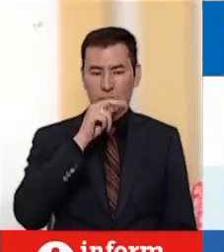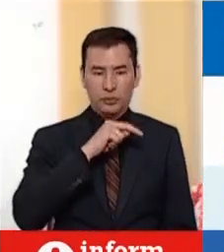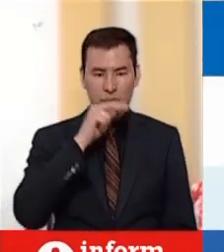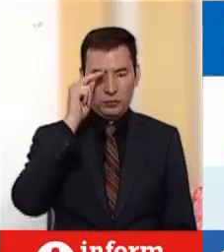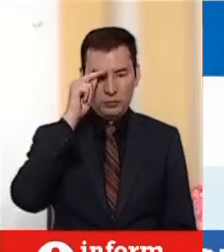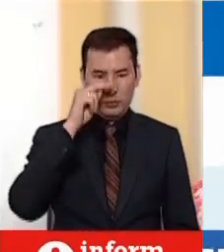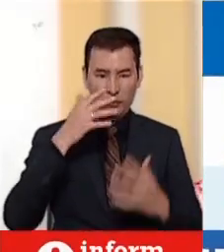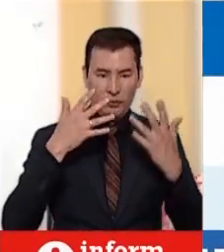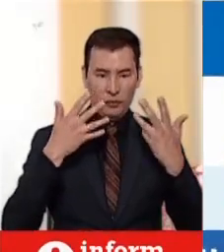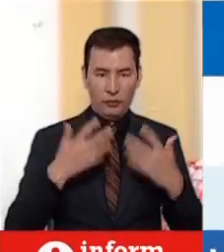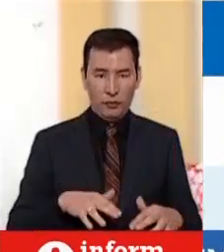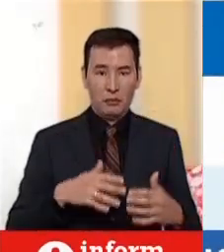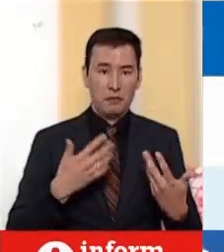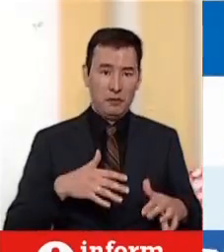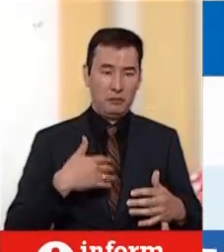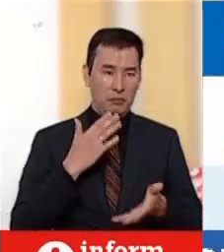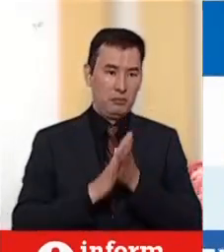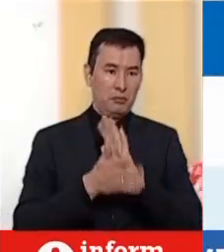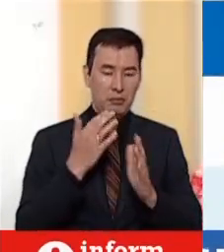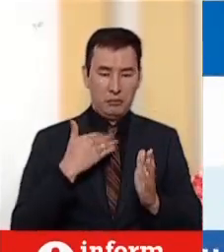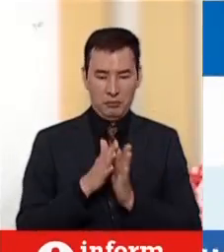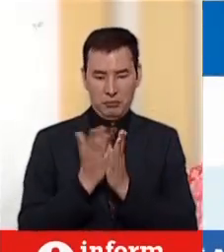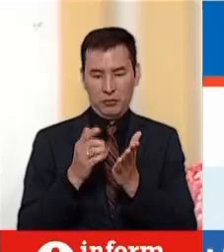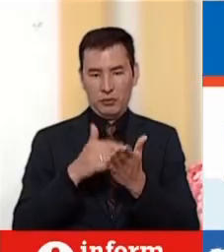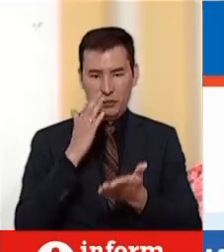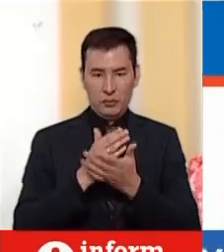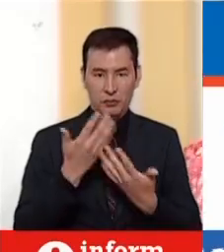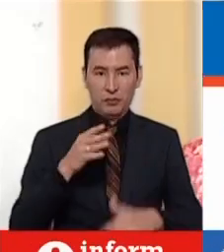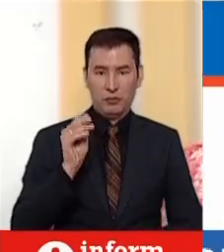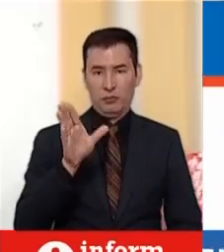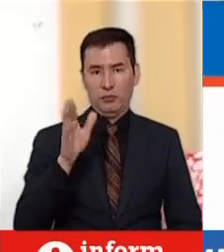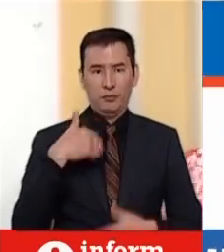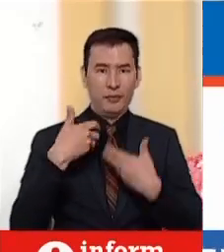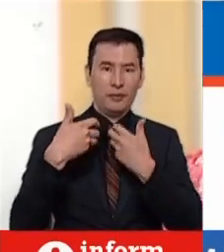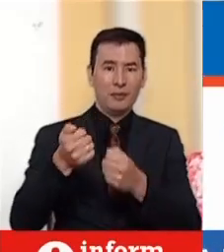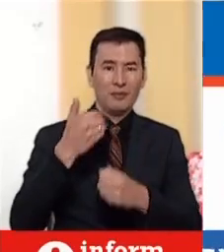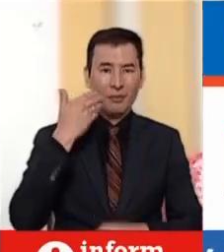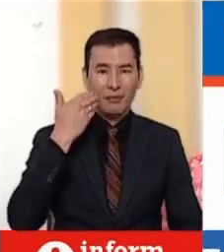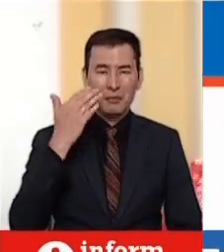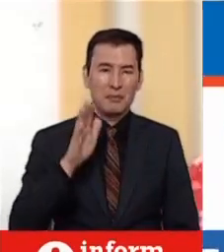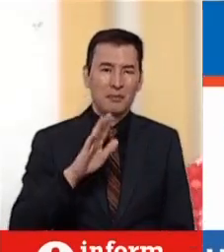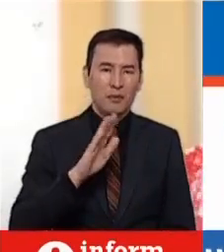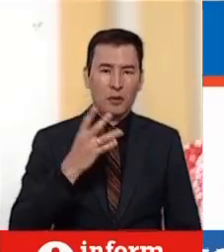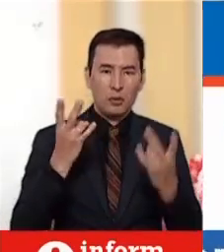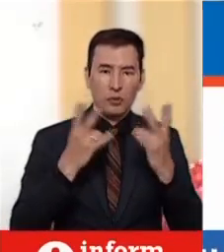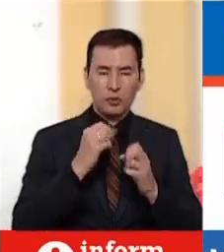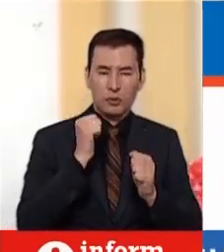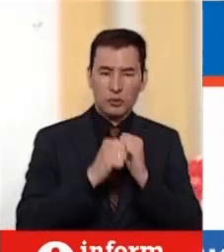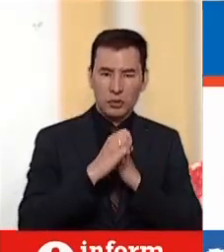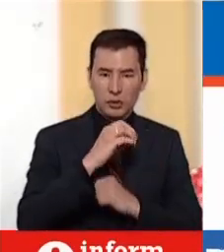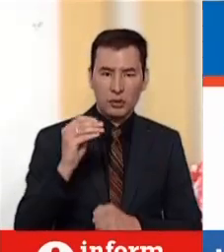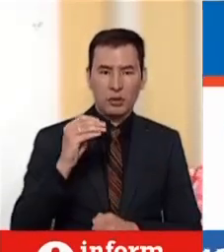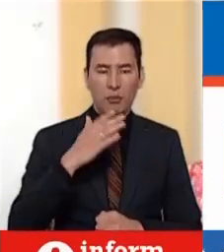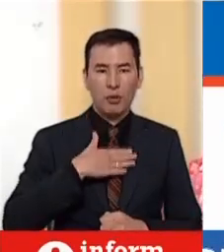значит, что все, стоп, на этом как бы нужно прекратить свое развитие. В любом случае нужно регулярно, ну скажем, насыщать